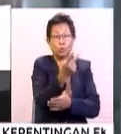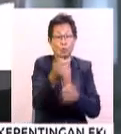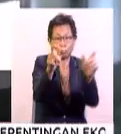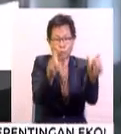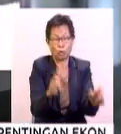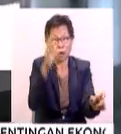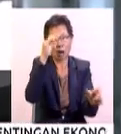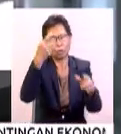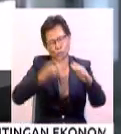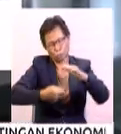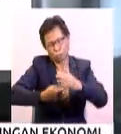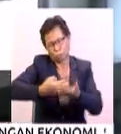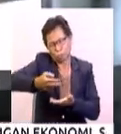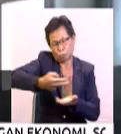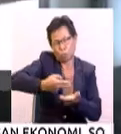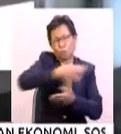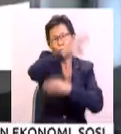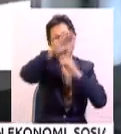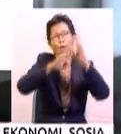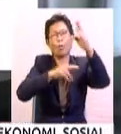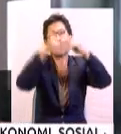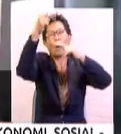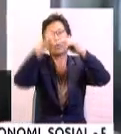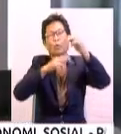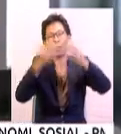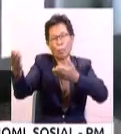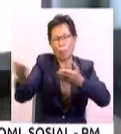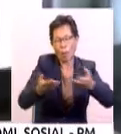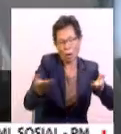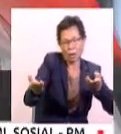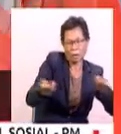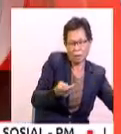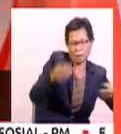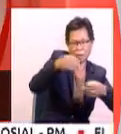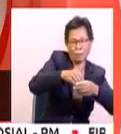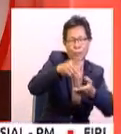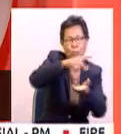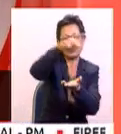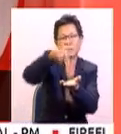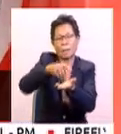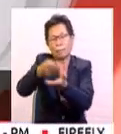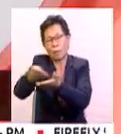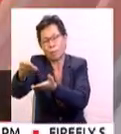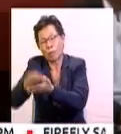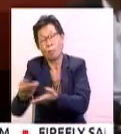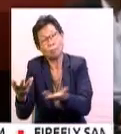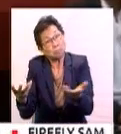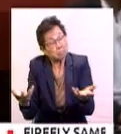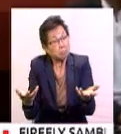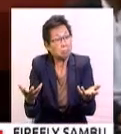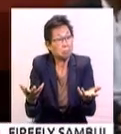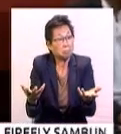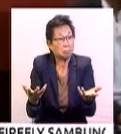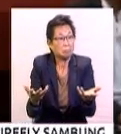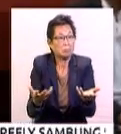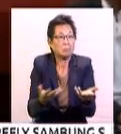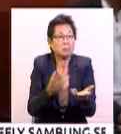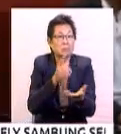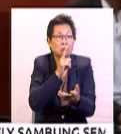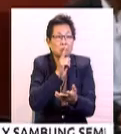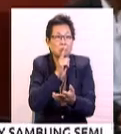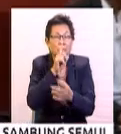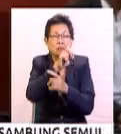telah menyewa seluruh bangunan untuk membawa masuk kereta dalam pusat beli belah. Bagaimanapun, tarikh dan masa sebenar